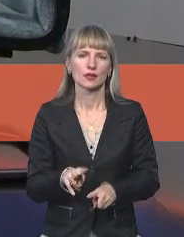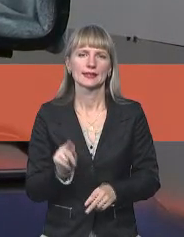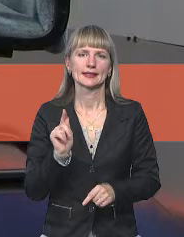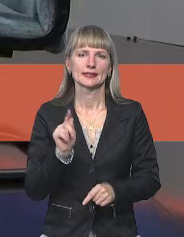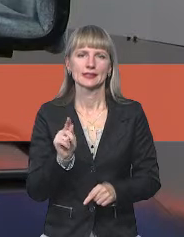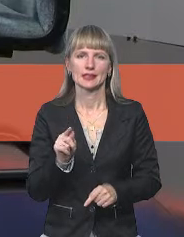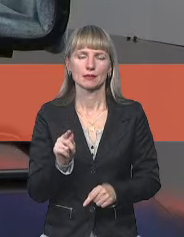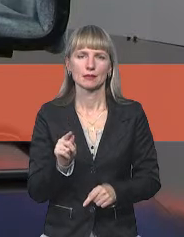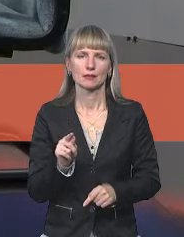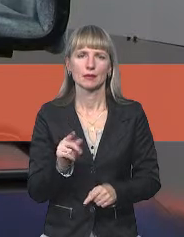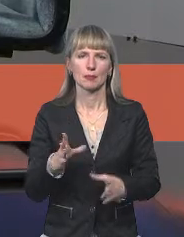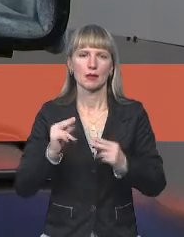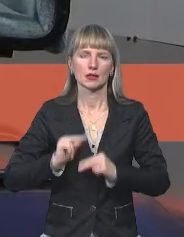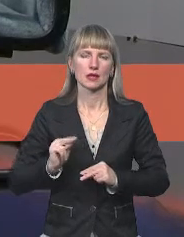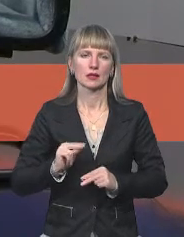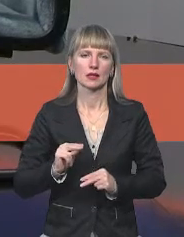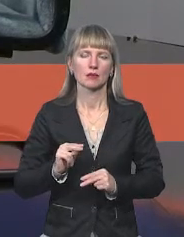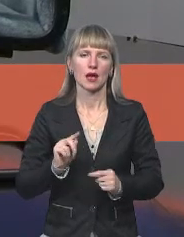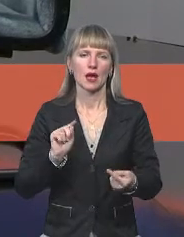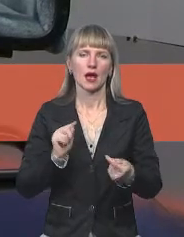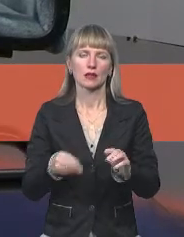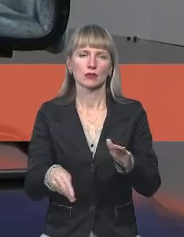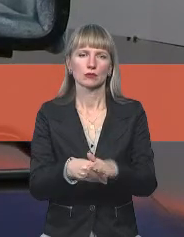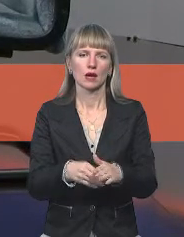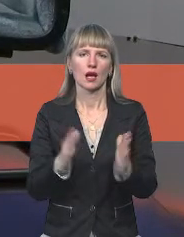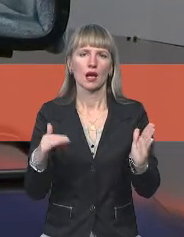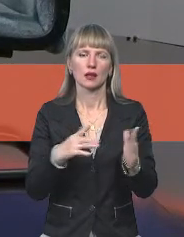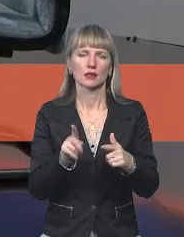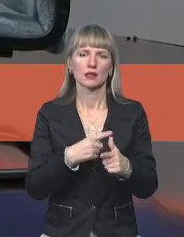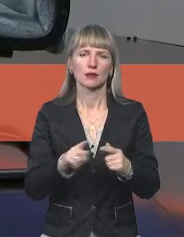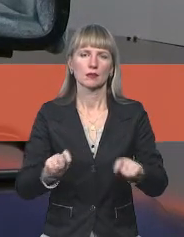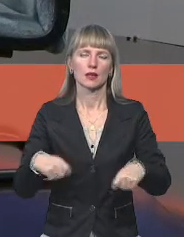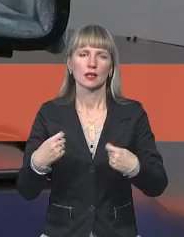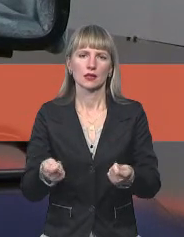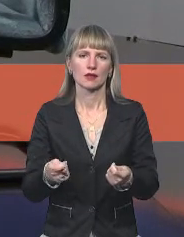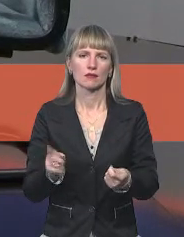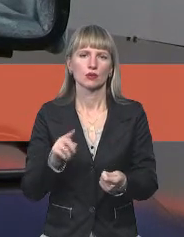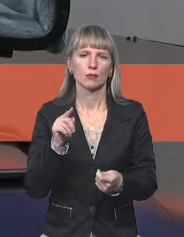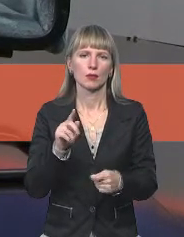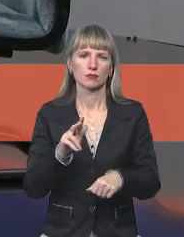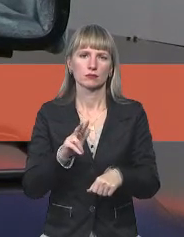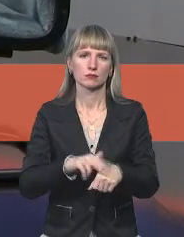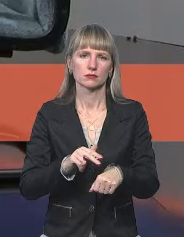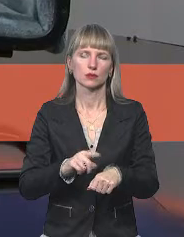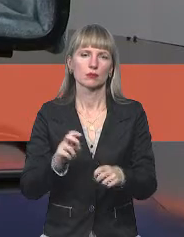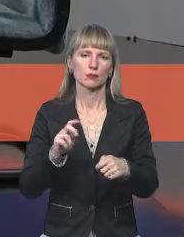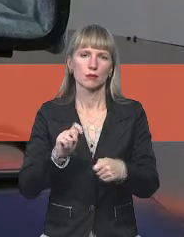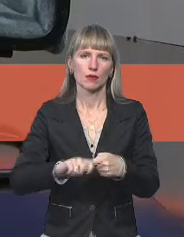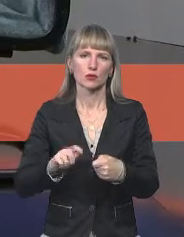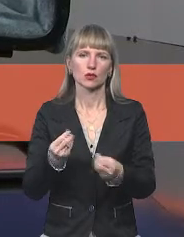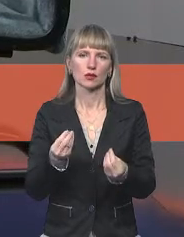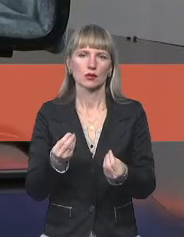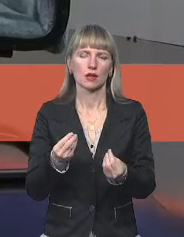тими партнерами тієї антикорупційної карти або передаватись до правоохоронних органів, щоб вони розбиралися, чому тендер проведений,